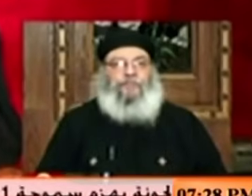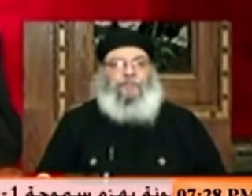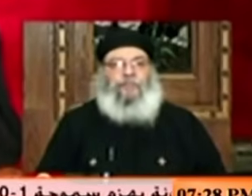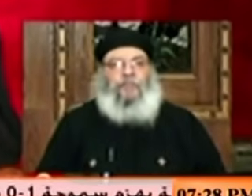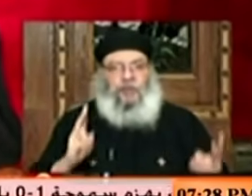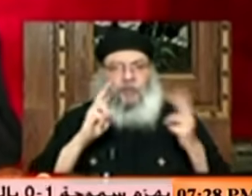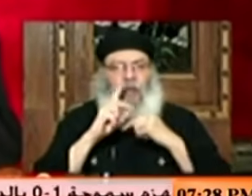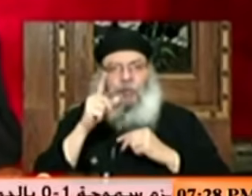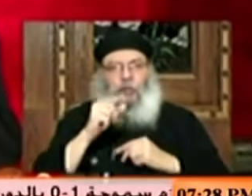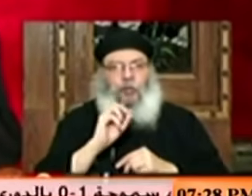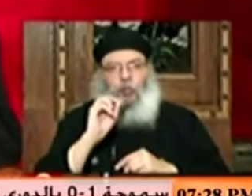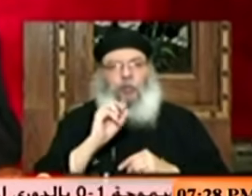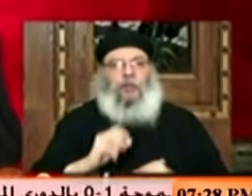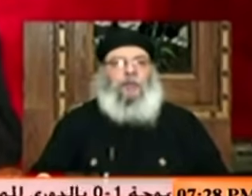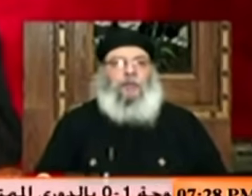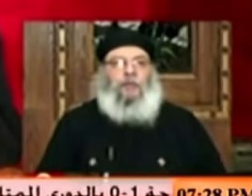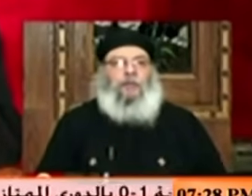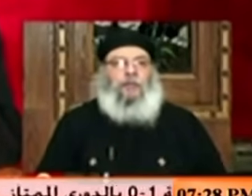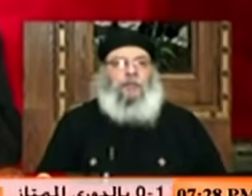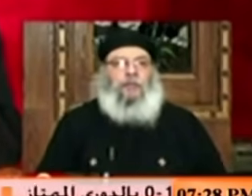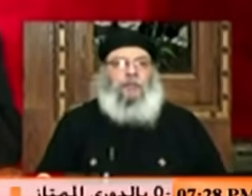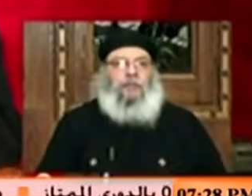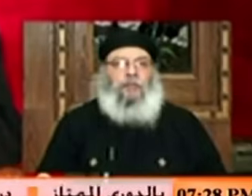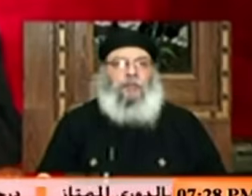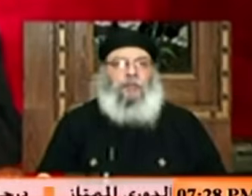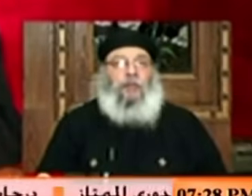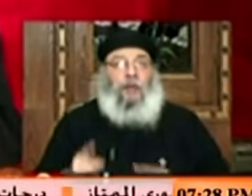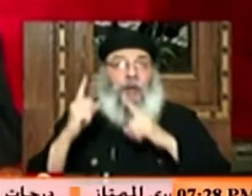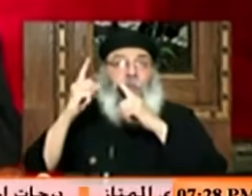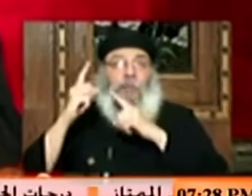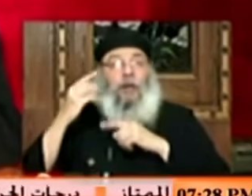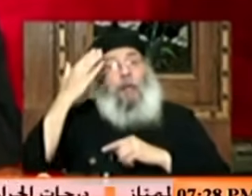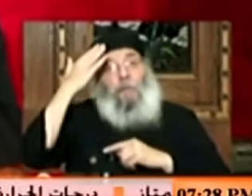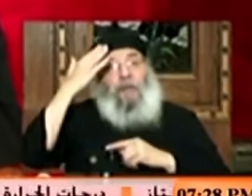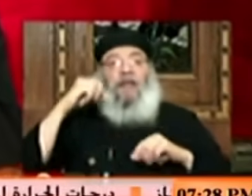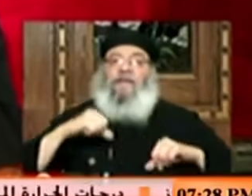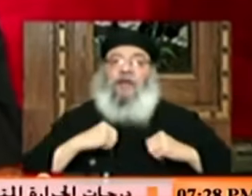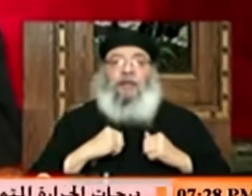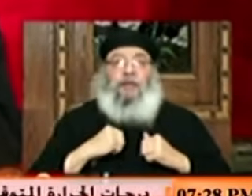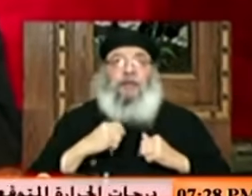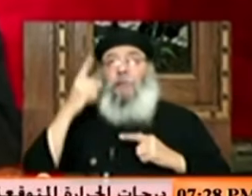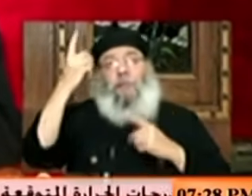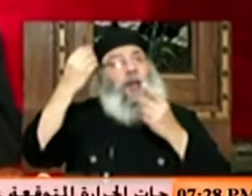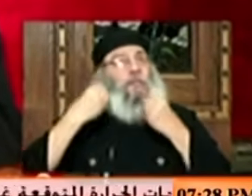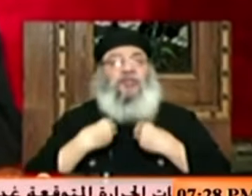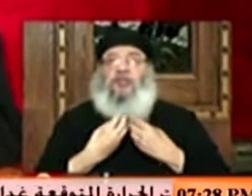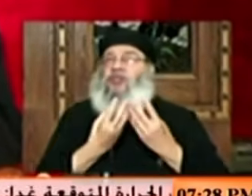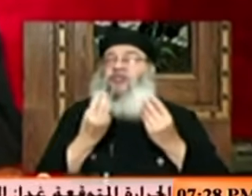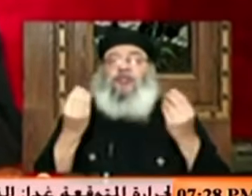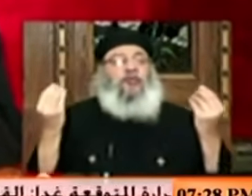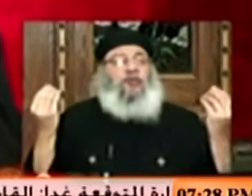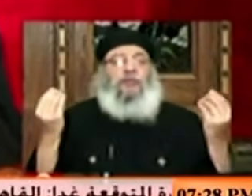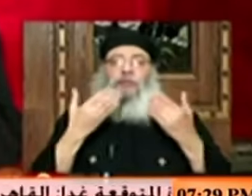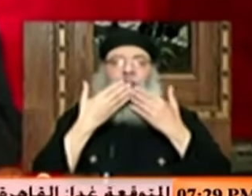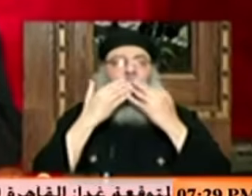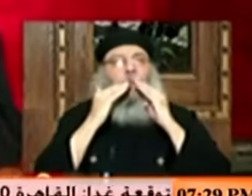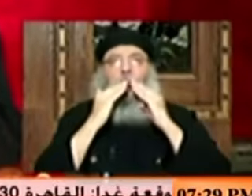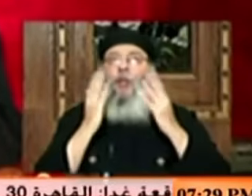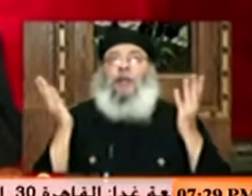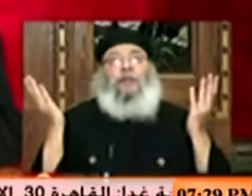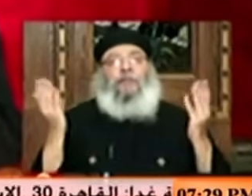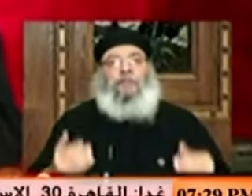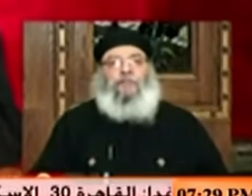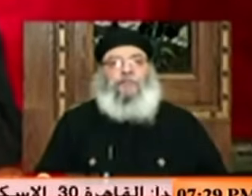واحد يقول لي ايه يقولي انا ربنا مبارك في حياتي خ ماعرفش الخير ربنا ده جاي ازاي يقول